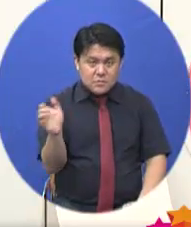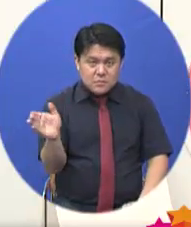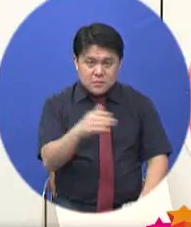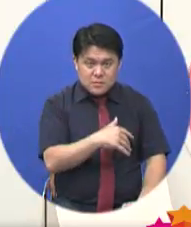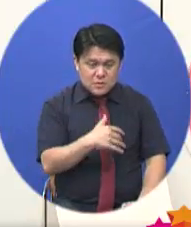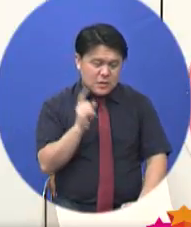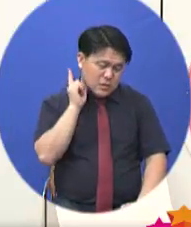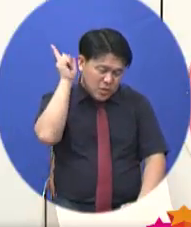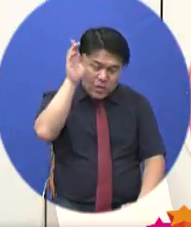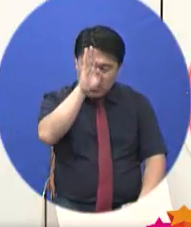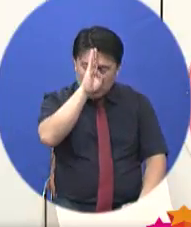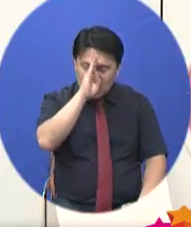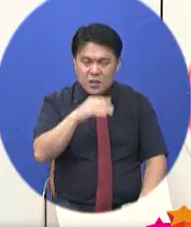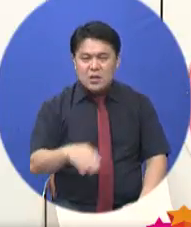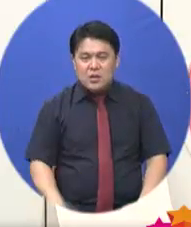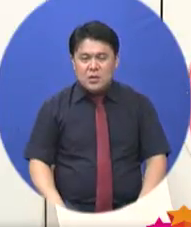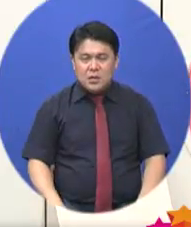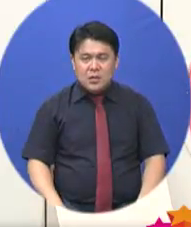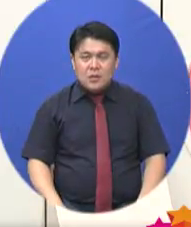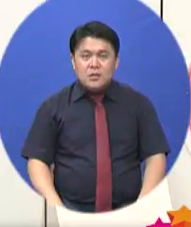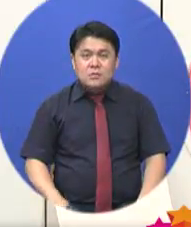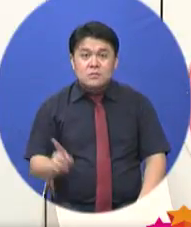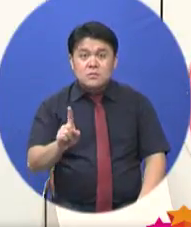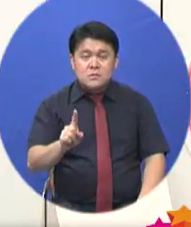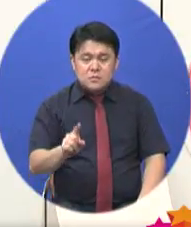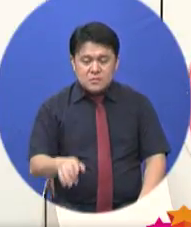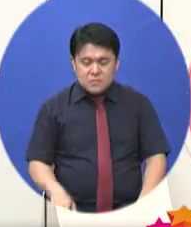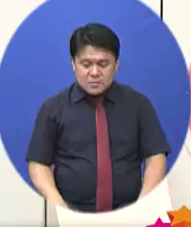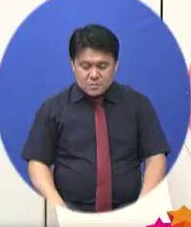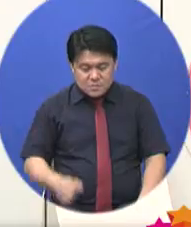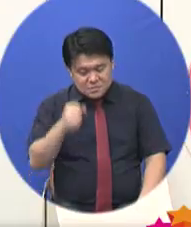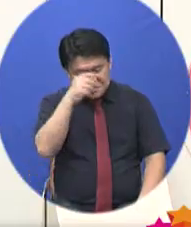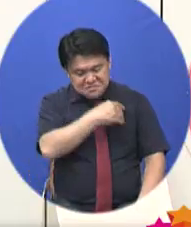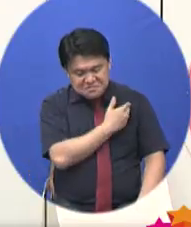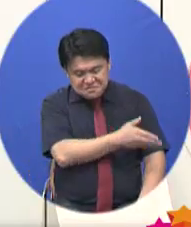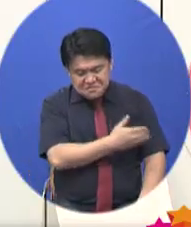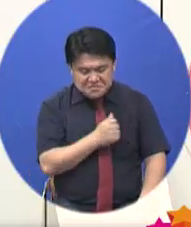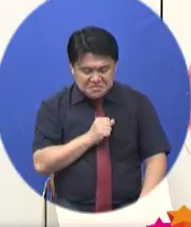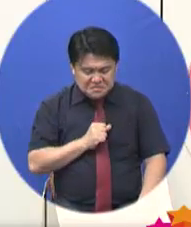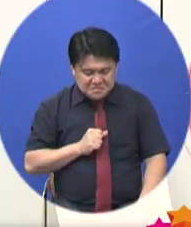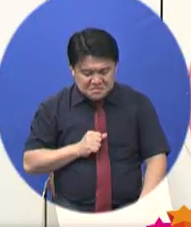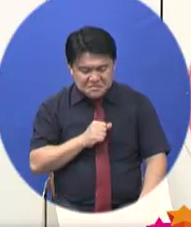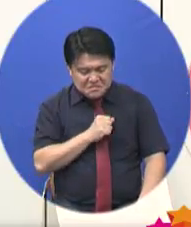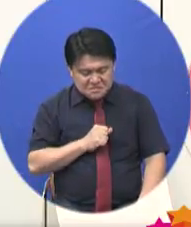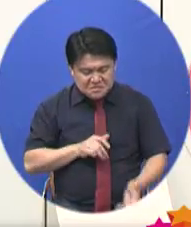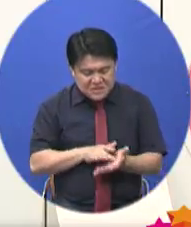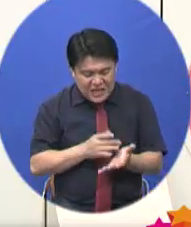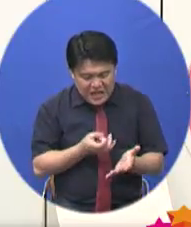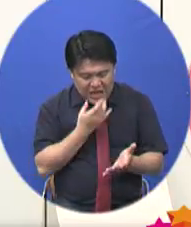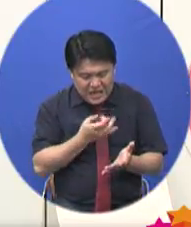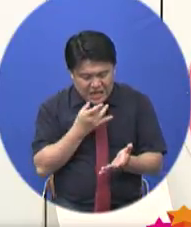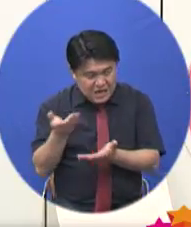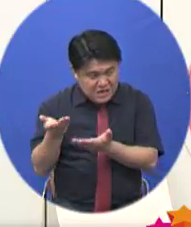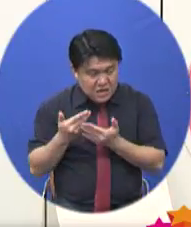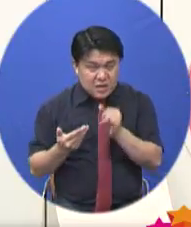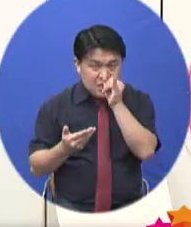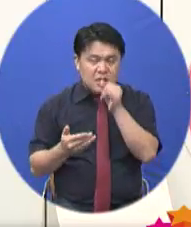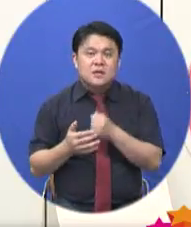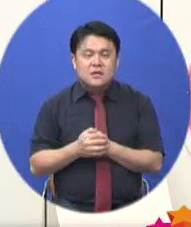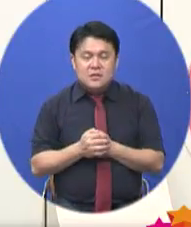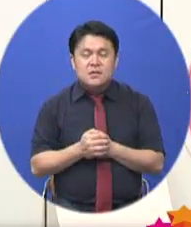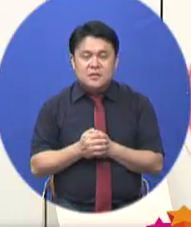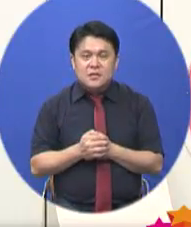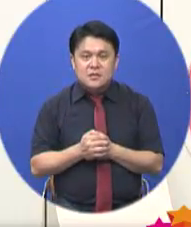고혈압으로 구성을 하는데 네, 그냥 네. 고혈압은 그냥 그러느냐 하고선 그냥 고혈압약만 나라에서 주어요. 네,